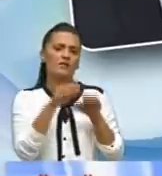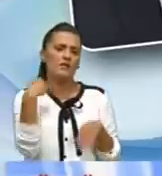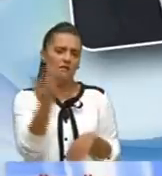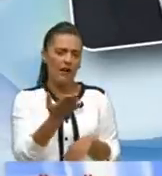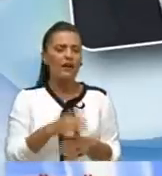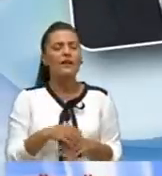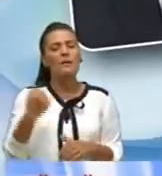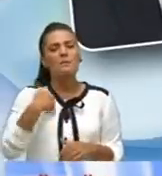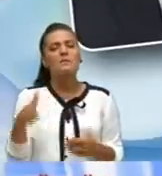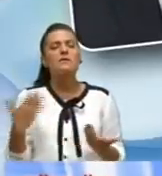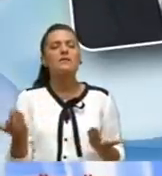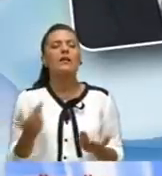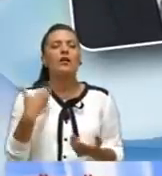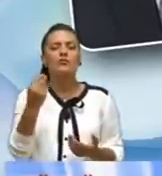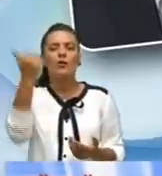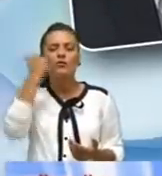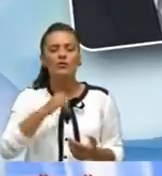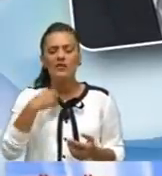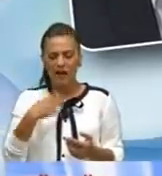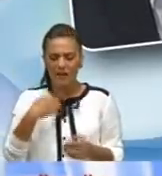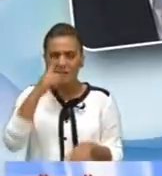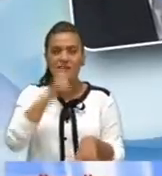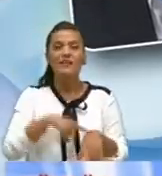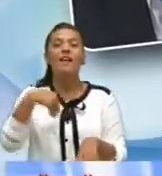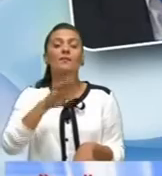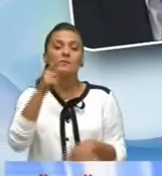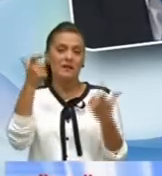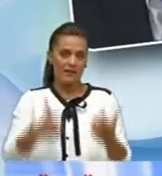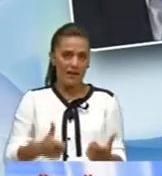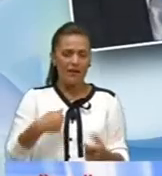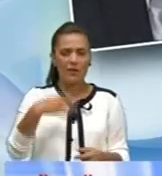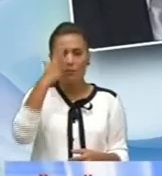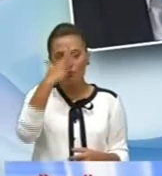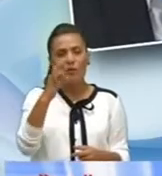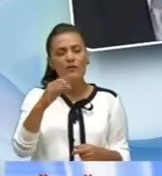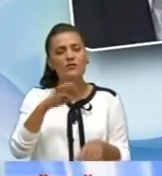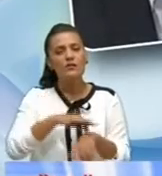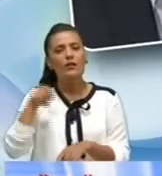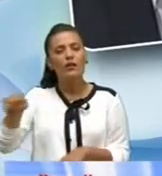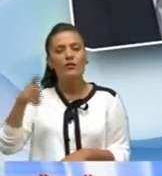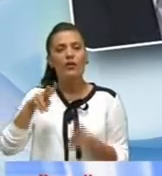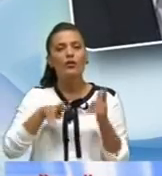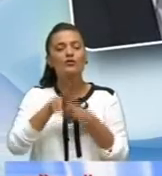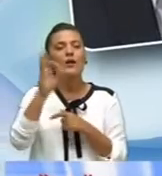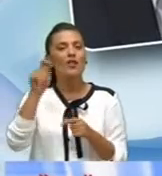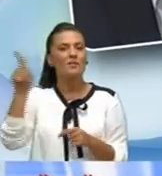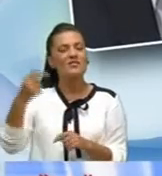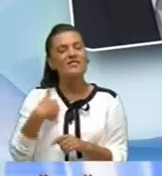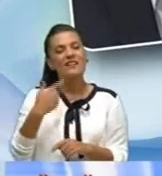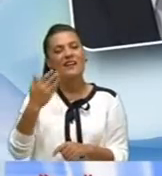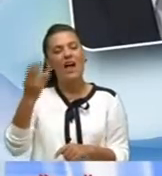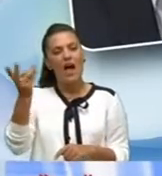verdiler. Yani biz bile doğru dürüst kendimizi inandıramadığımız bir yerde Profesör Doktor Yücel Odabaşı hocamız